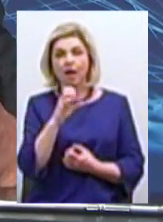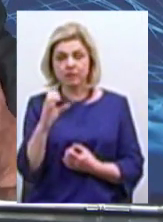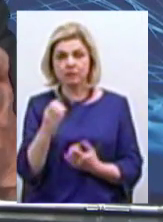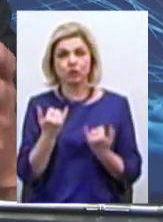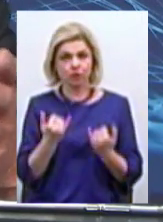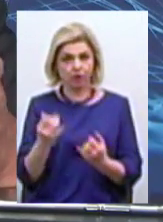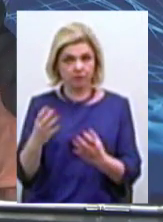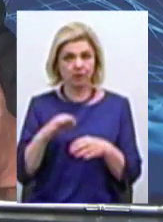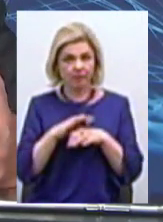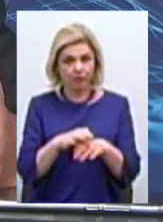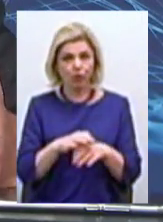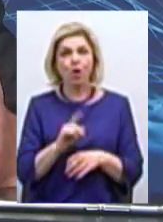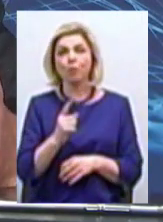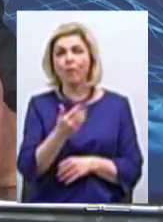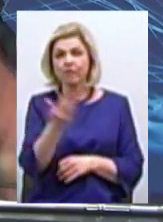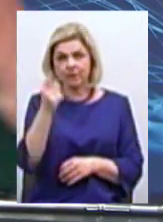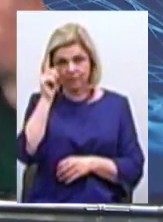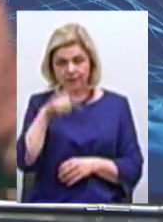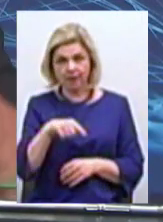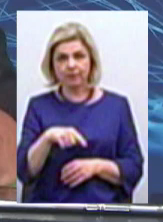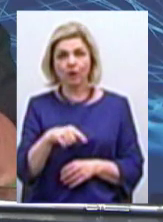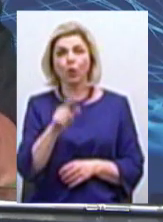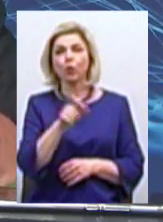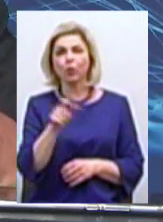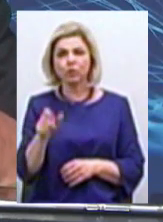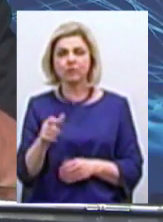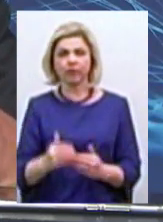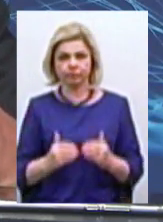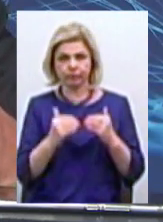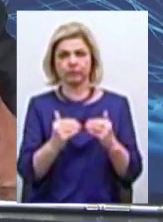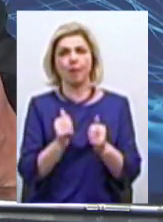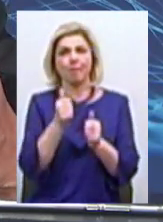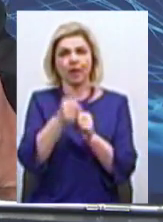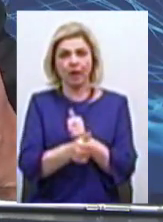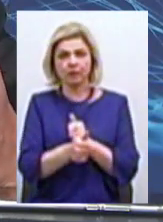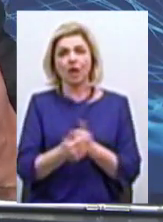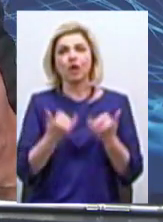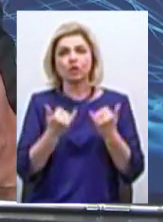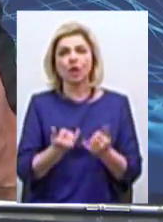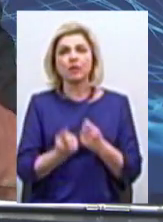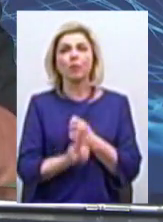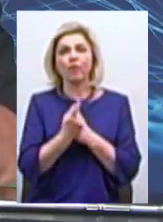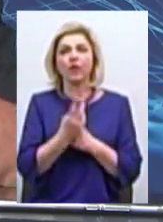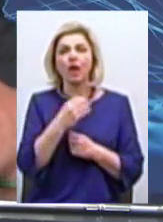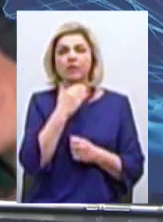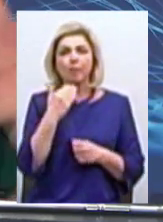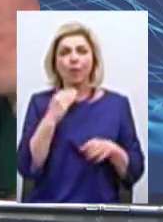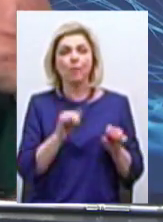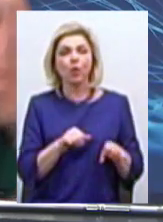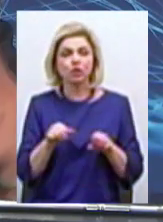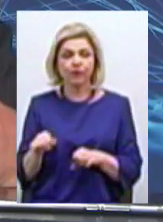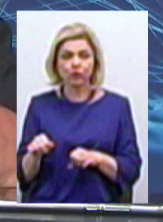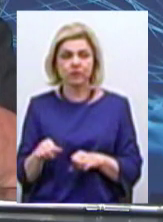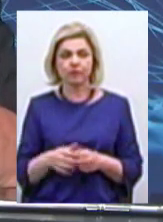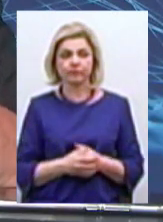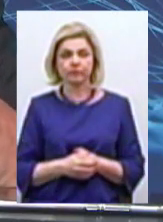тому що, ви знаєте, зараз людство крокує вперед, і зараз з'явилось набагато більше можливостей, зараз